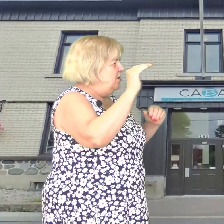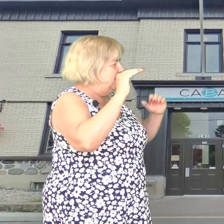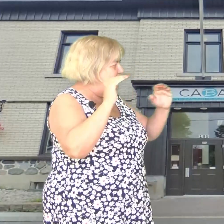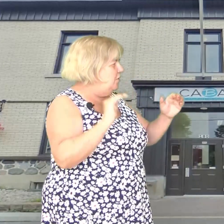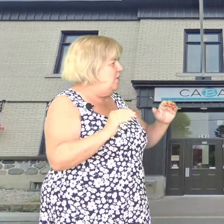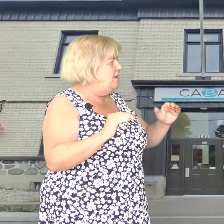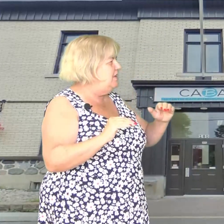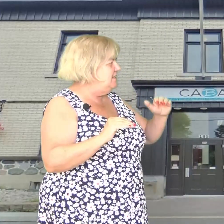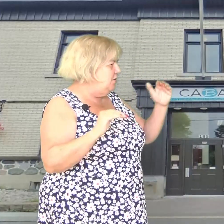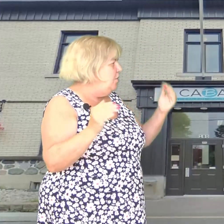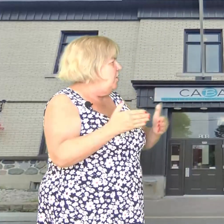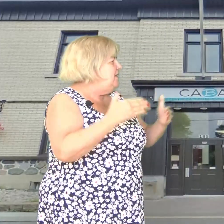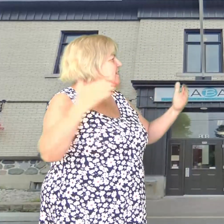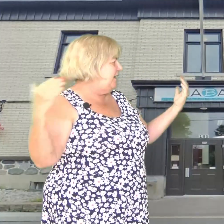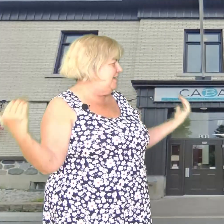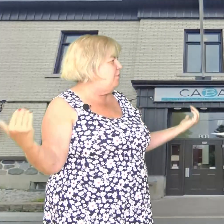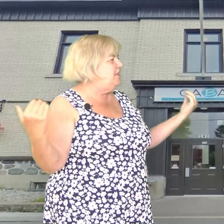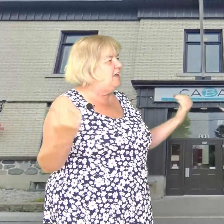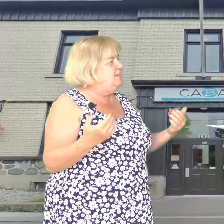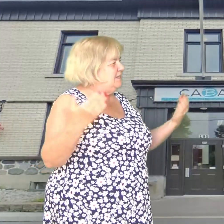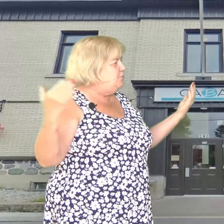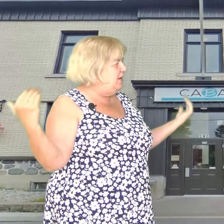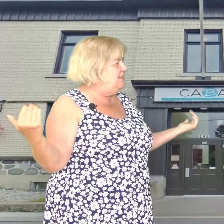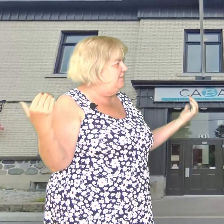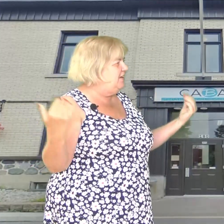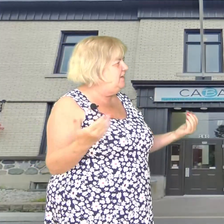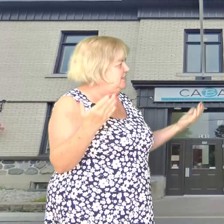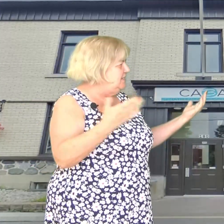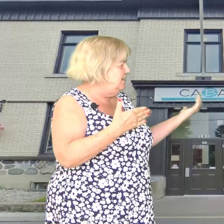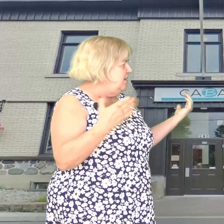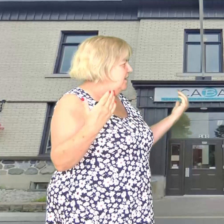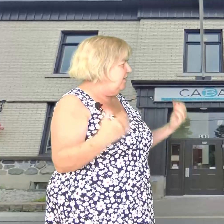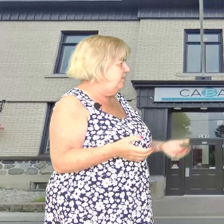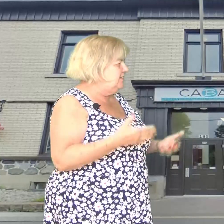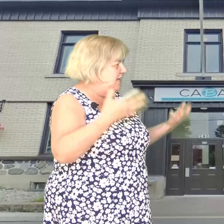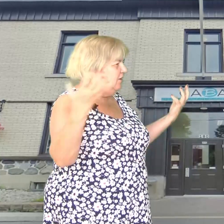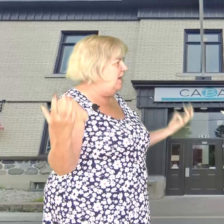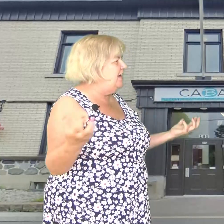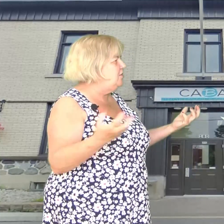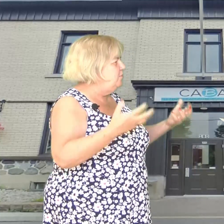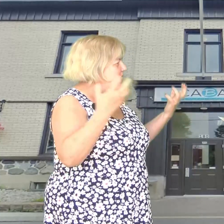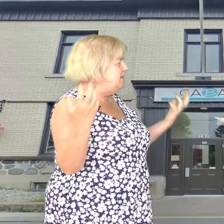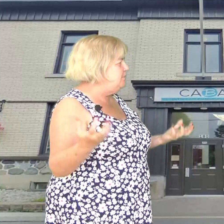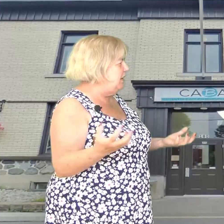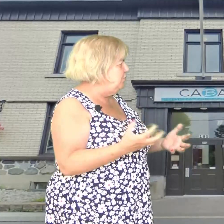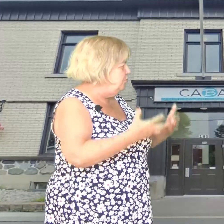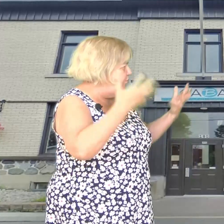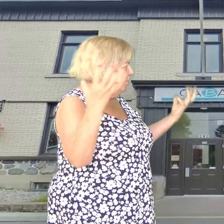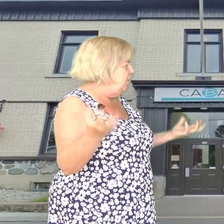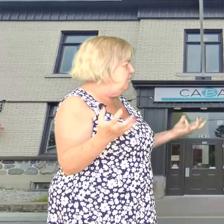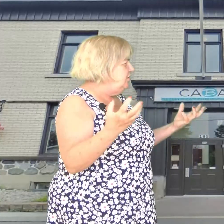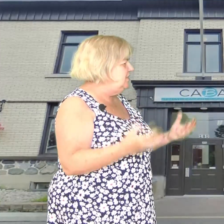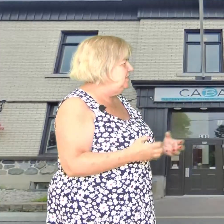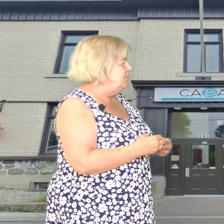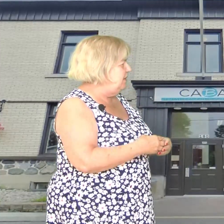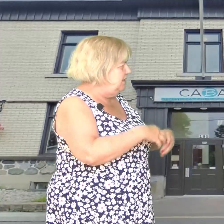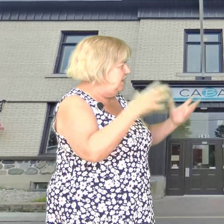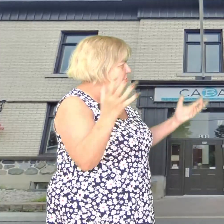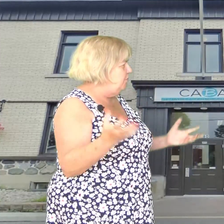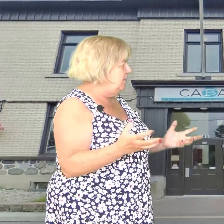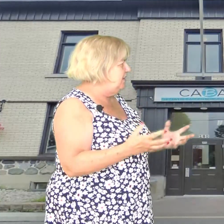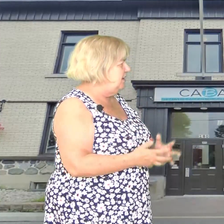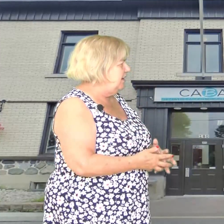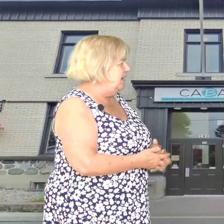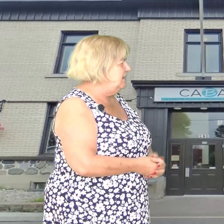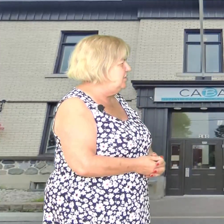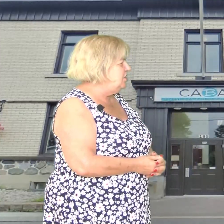travailleur et quelqu'un à la maison. Non, tout le monde. Ça pourrait être livré ici, en entreprise, partout. Vous décidez de payer